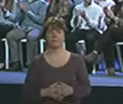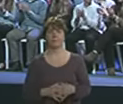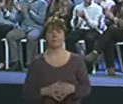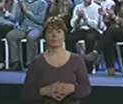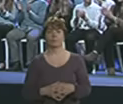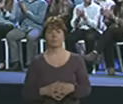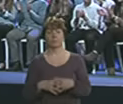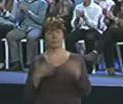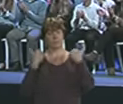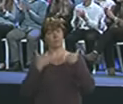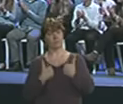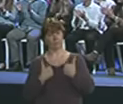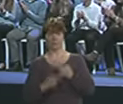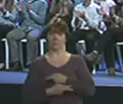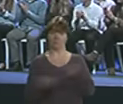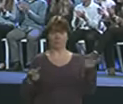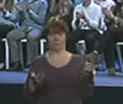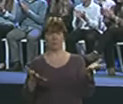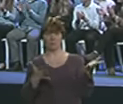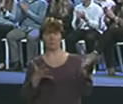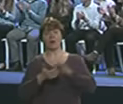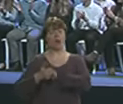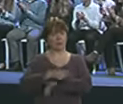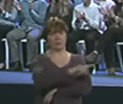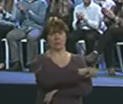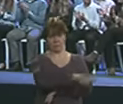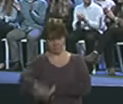Et si j'ai voulu, mes chers amis parlementaires,